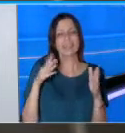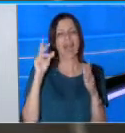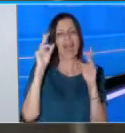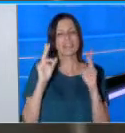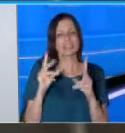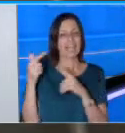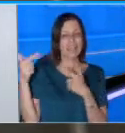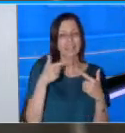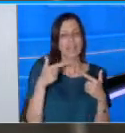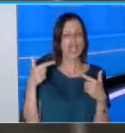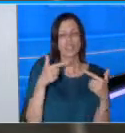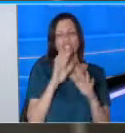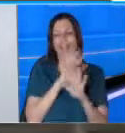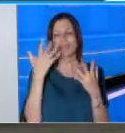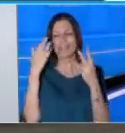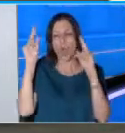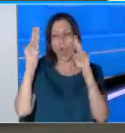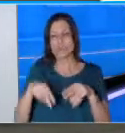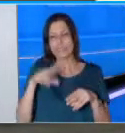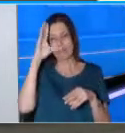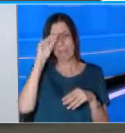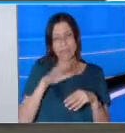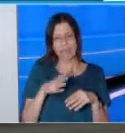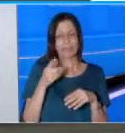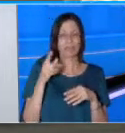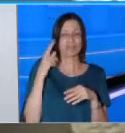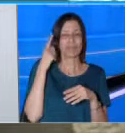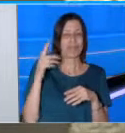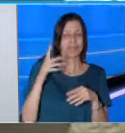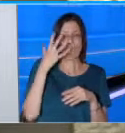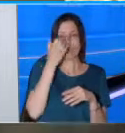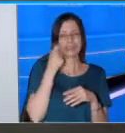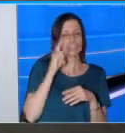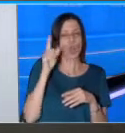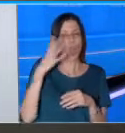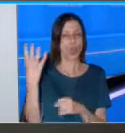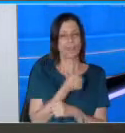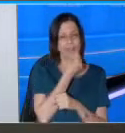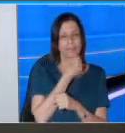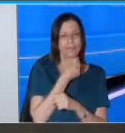אותם, רק החמאס ידע שהוא לא יכתוב בפעם הבאה חיילים, וכך רק הוא יורתע.